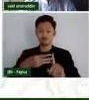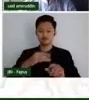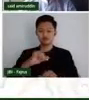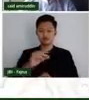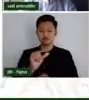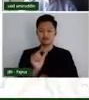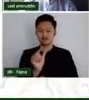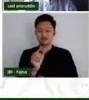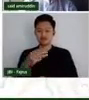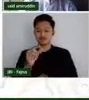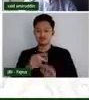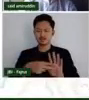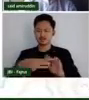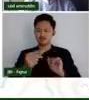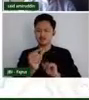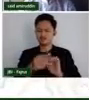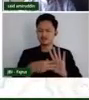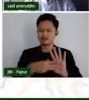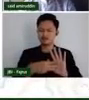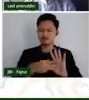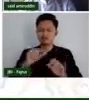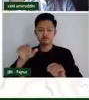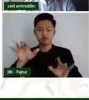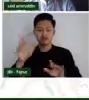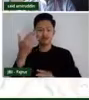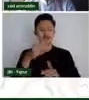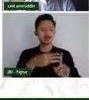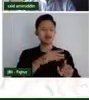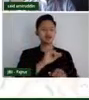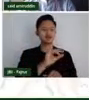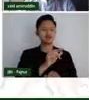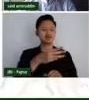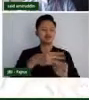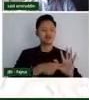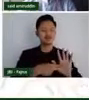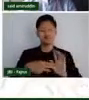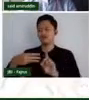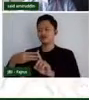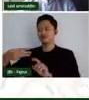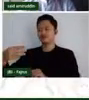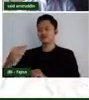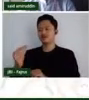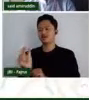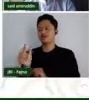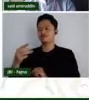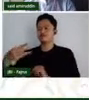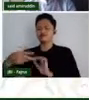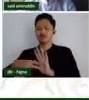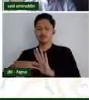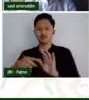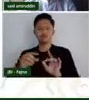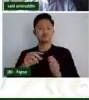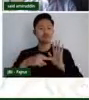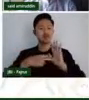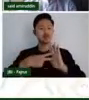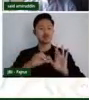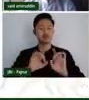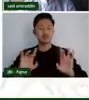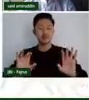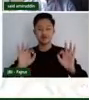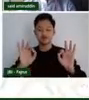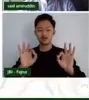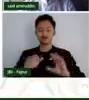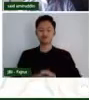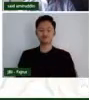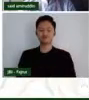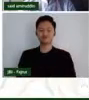Birunun Bu, nah, beda ya nanti dengan Biren Birun, dengan Birunun itu beda. Birunun. Biren itu Takut dengan salah Birunun saya. beda. Oh, beda ya.